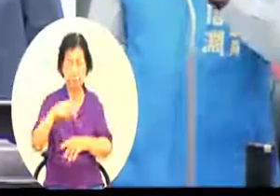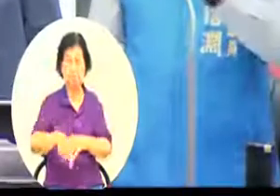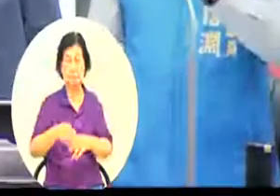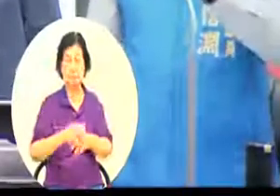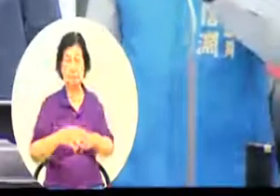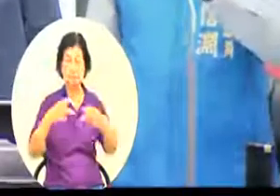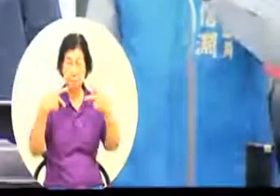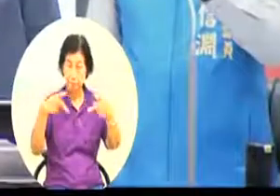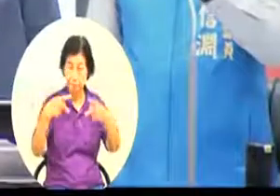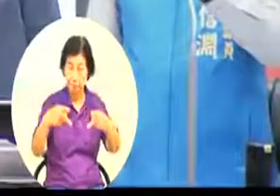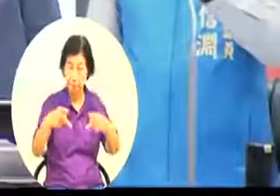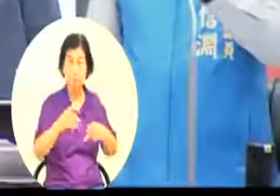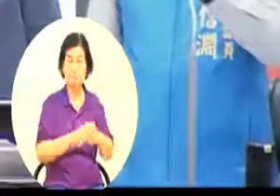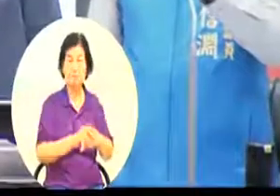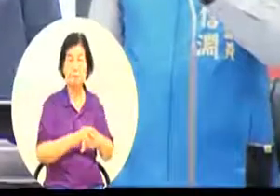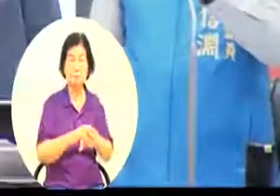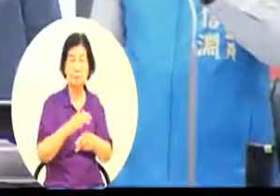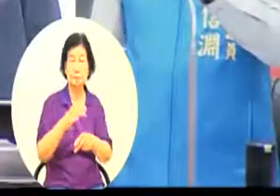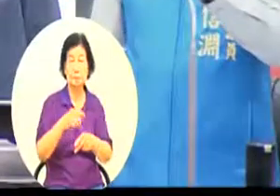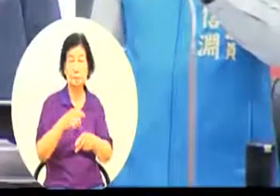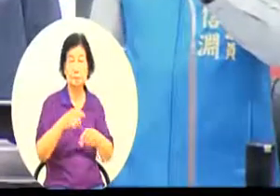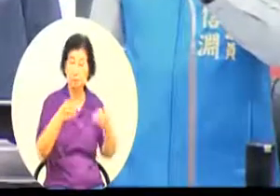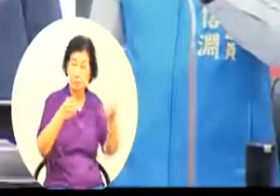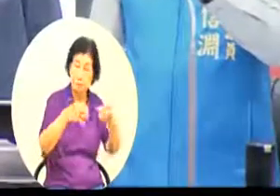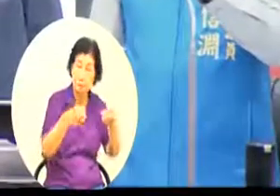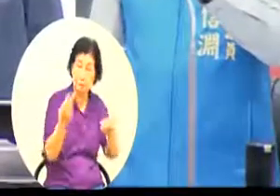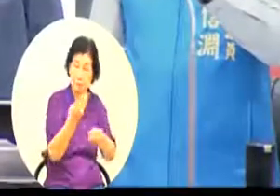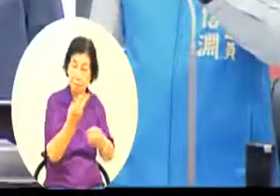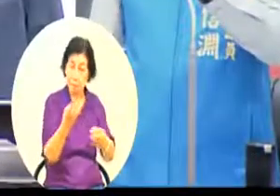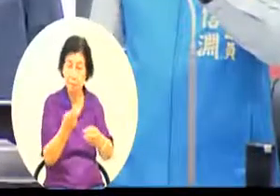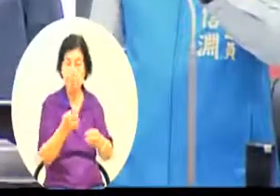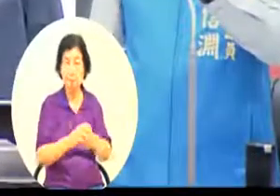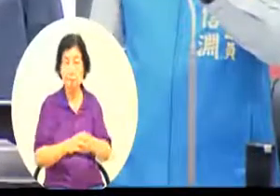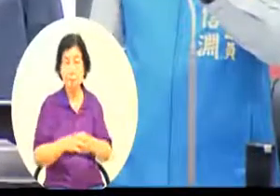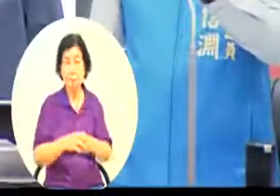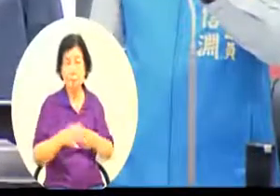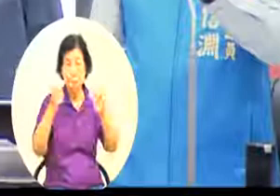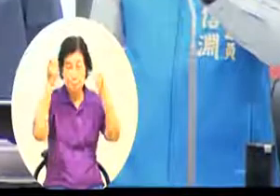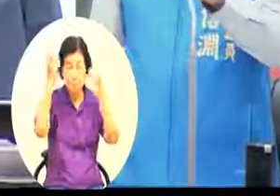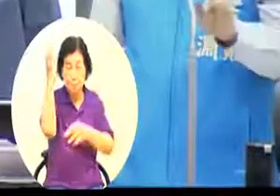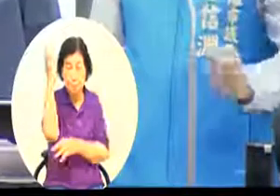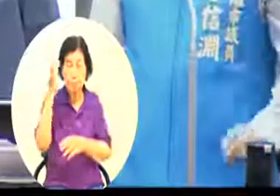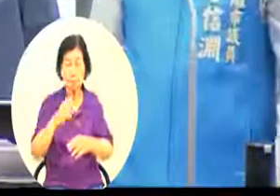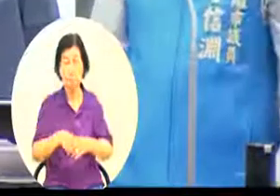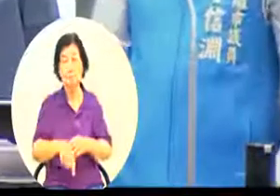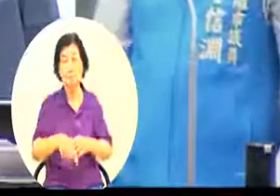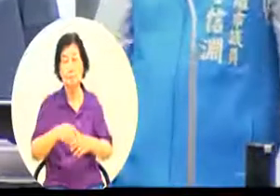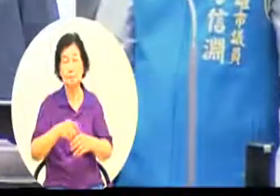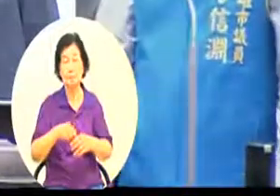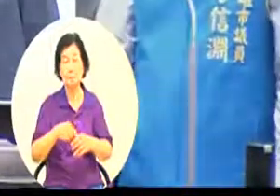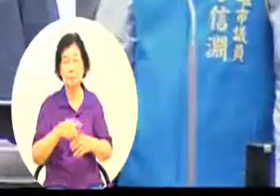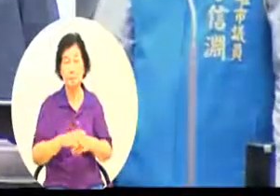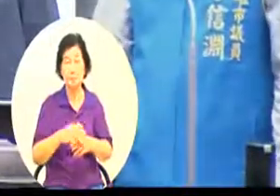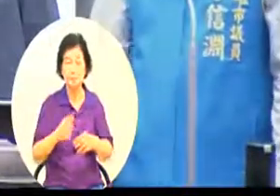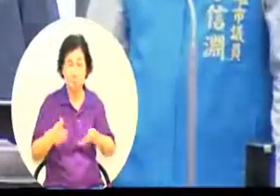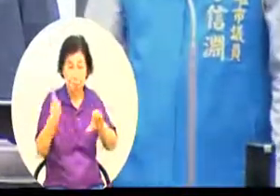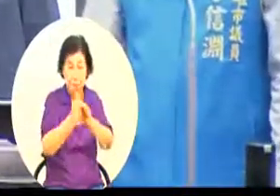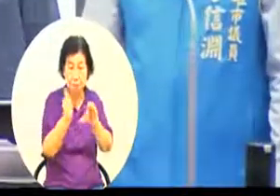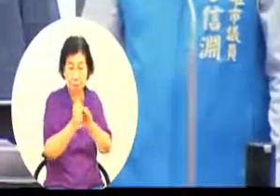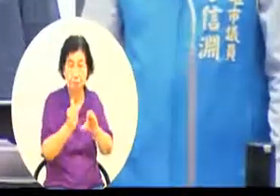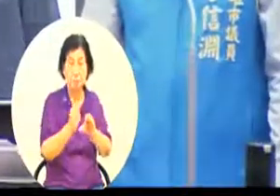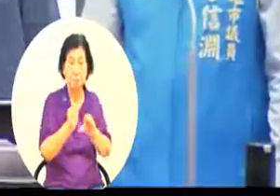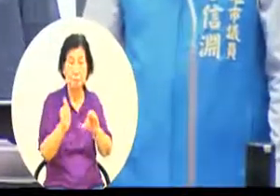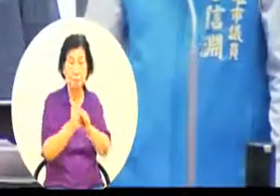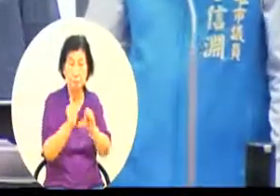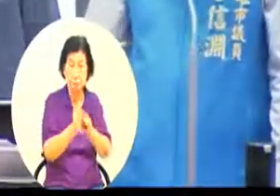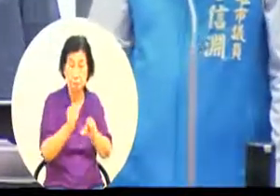公司来讨论。因为就高雄市政府来讲，我们希望搭乘公共运输，当